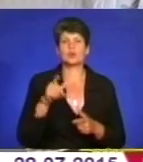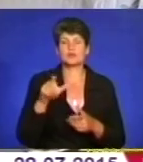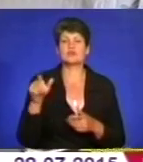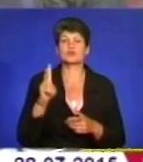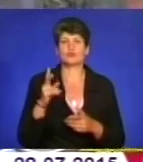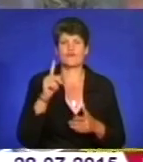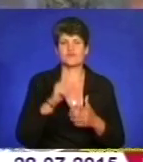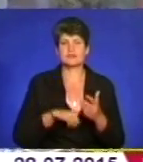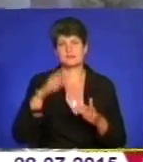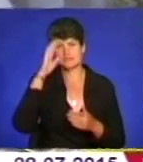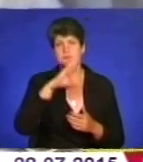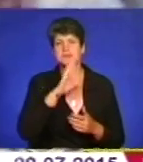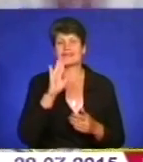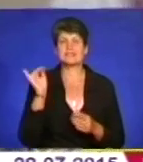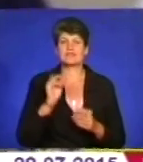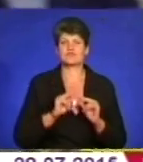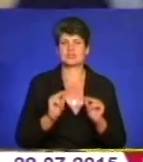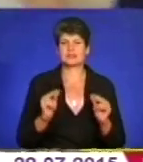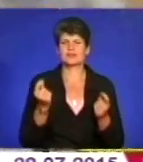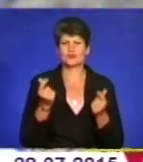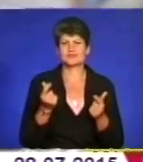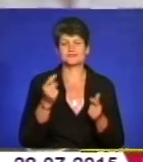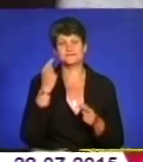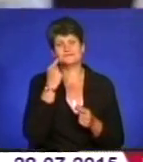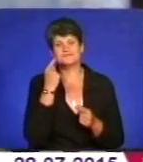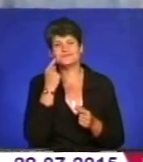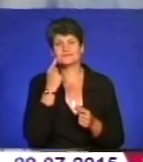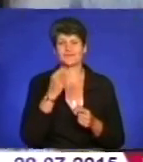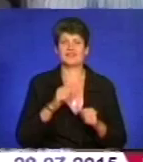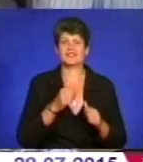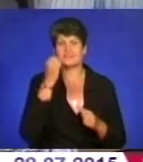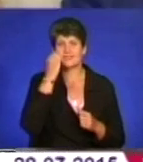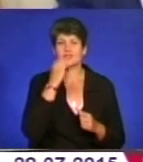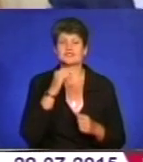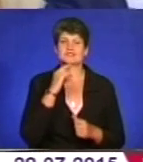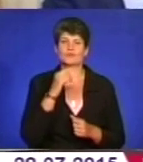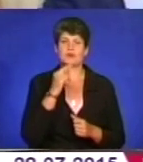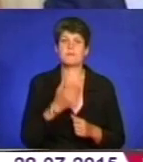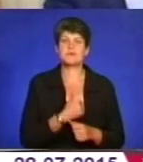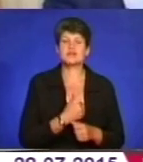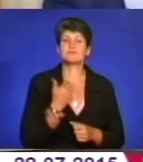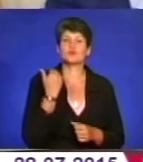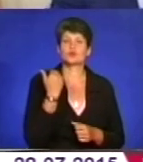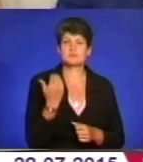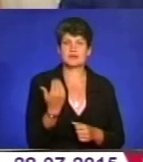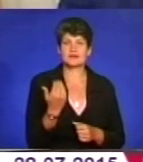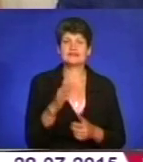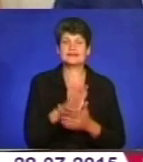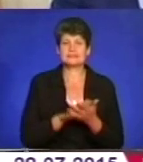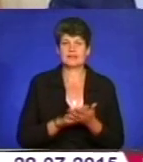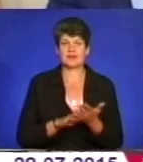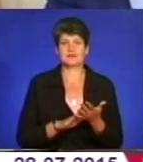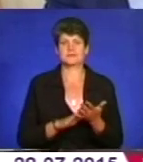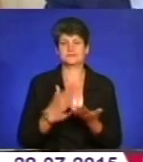нього. Це батьки і вчителька. Трохи сором'язливі, але щиро вдячний за таку увагу. Бажаємо тобі далі гідно